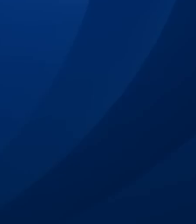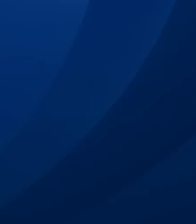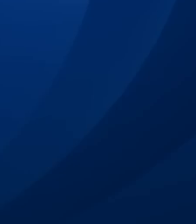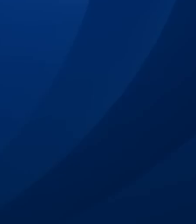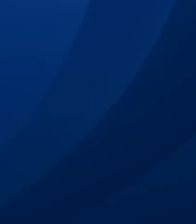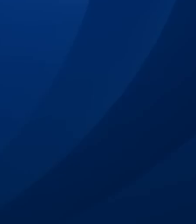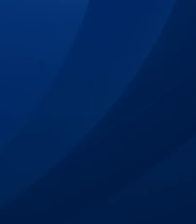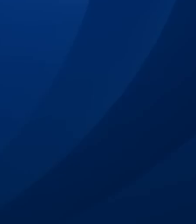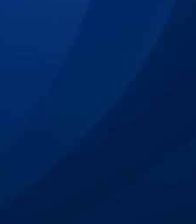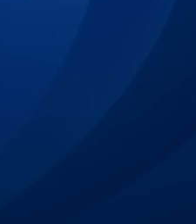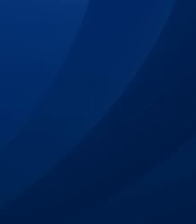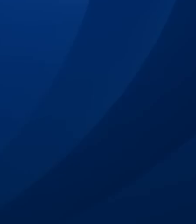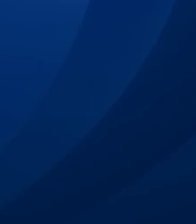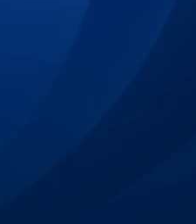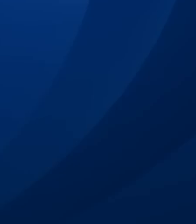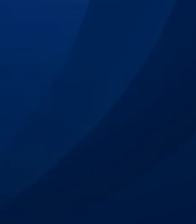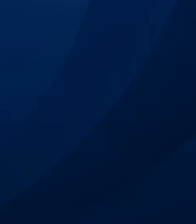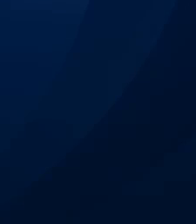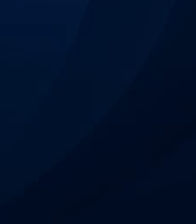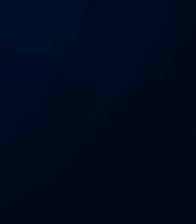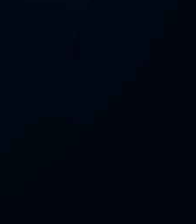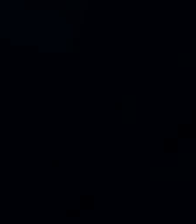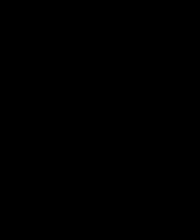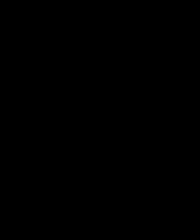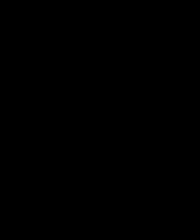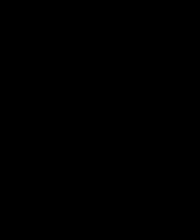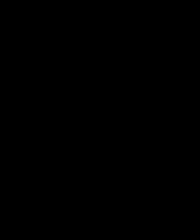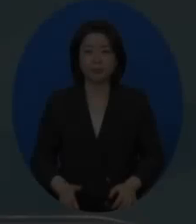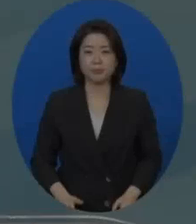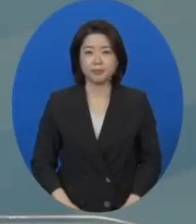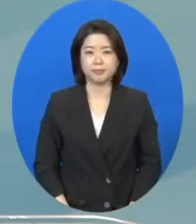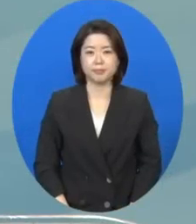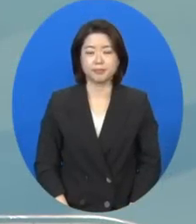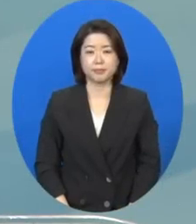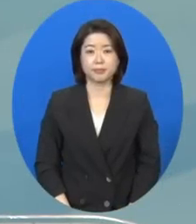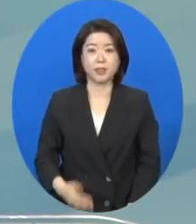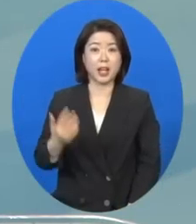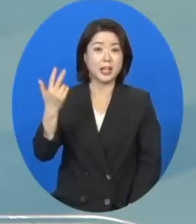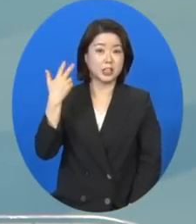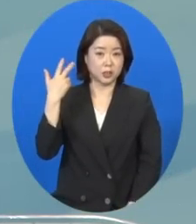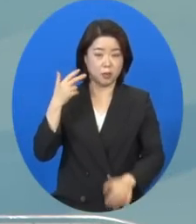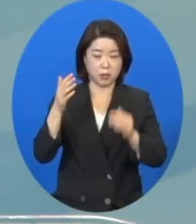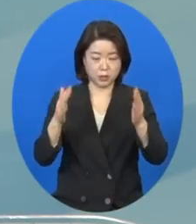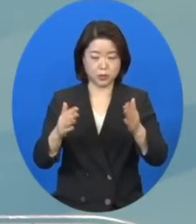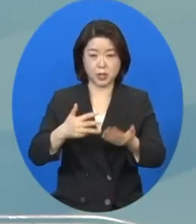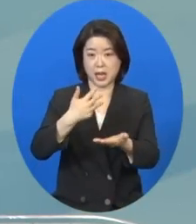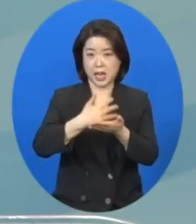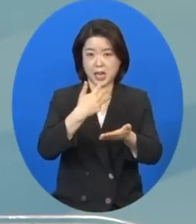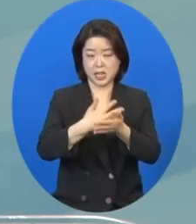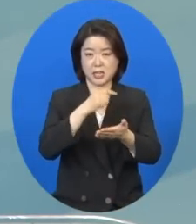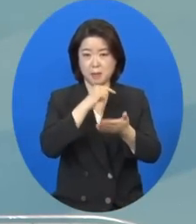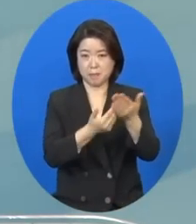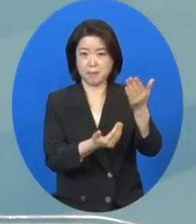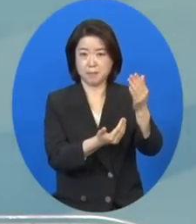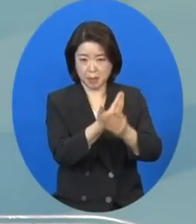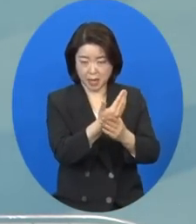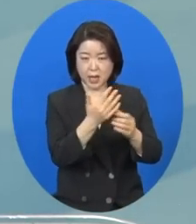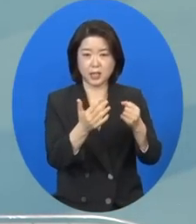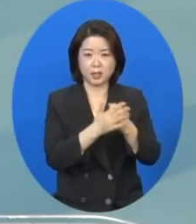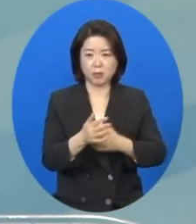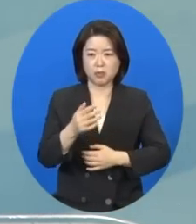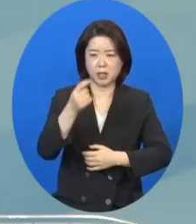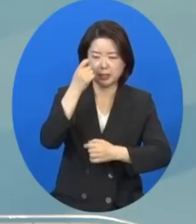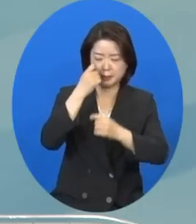그들은 예수를 넘겨 받았다 지난 한 주간 이태원 참사 희생자들의